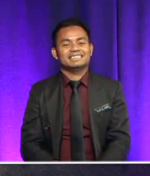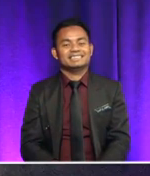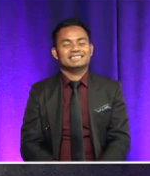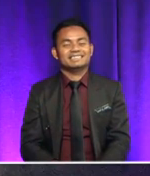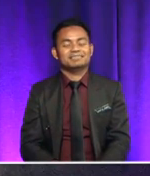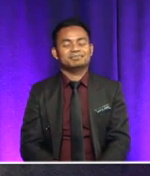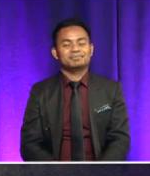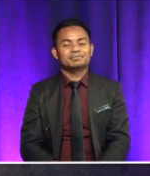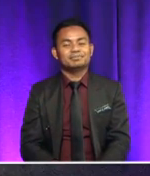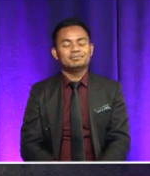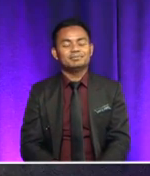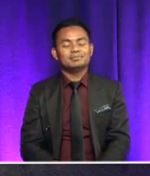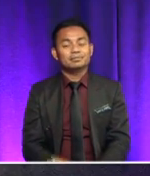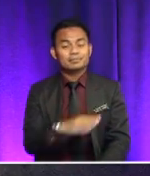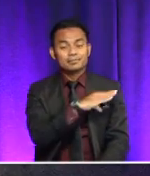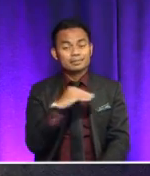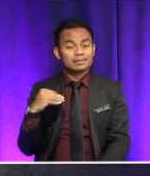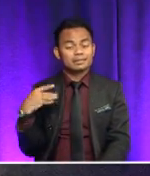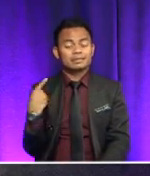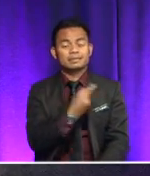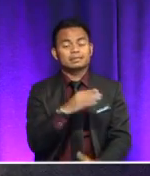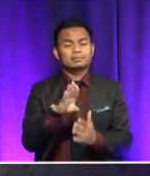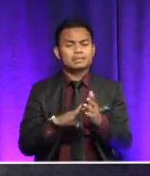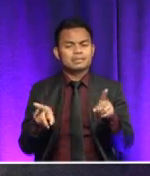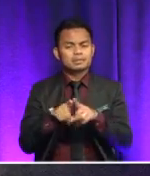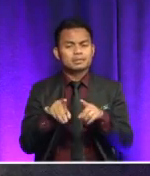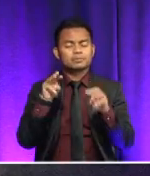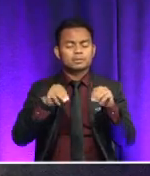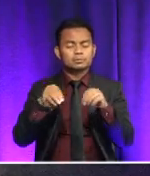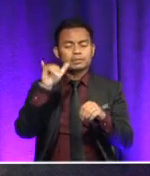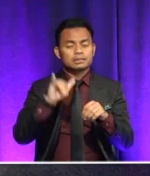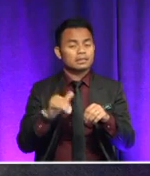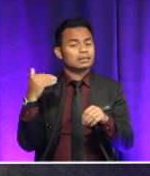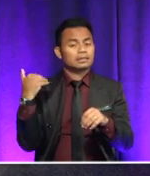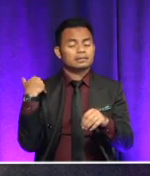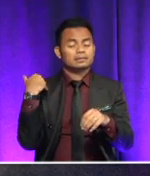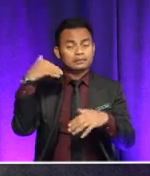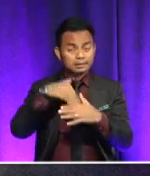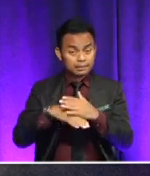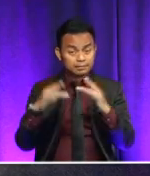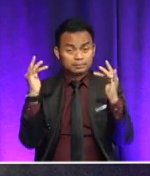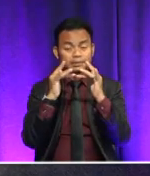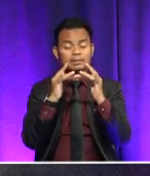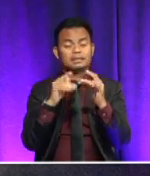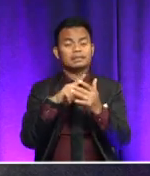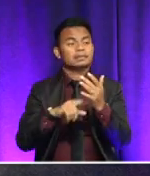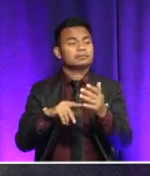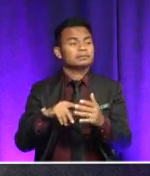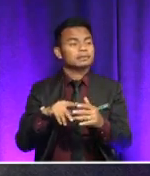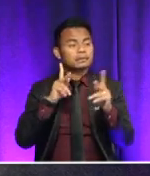Oke dan kita juga bersama dengan murid-muri Cikgu yang berada dalam keadaan sekarang ini apa kata kita perkenalkan mereka satu